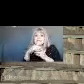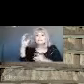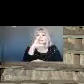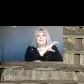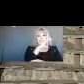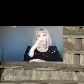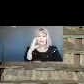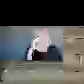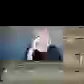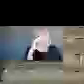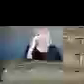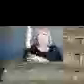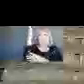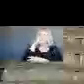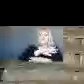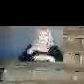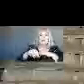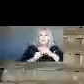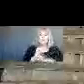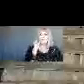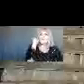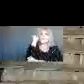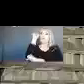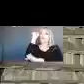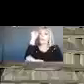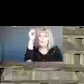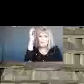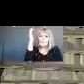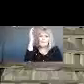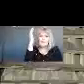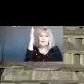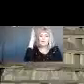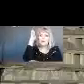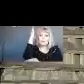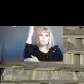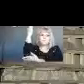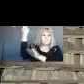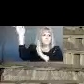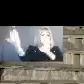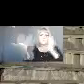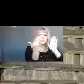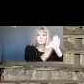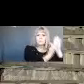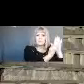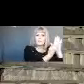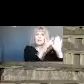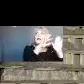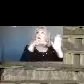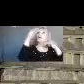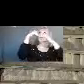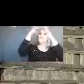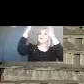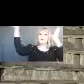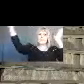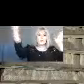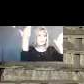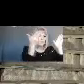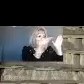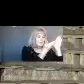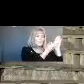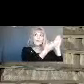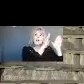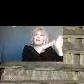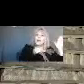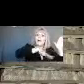hom uit die doodheid opgewek. Dit is wat David daai tyd al geskryf het. Jesus is in die hemel in, dis hoekom hy die gees vir